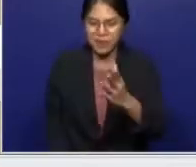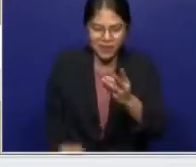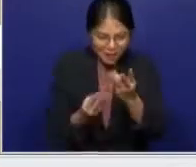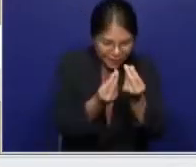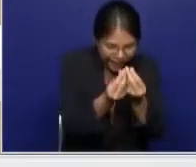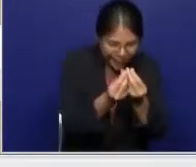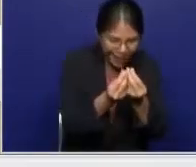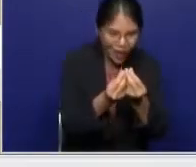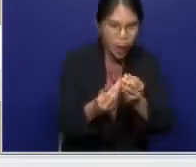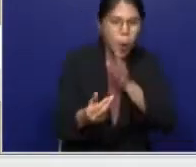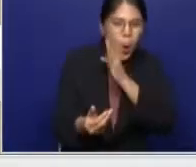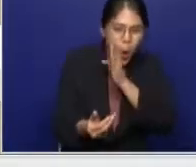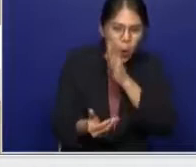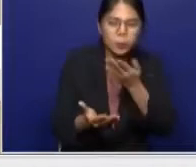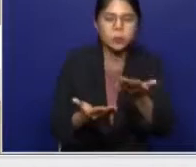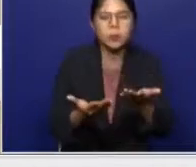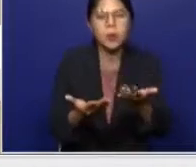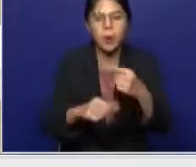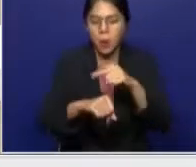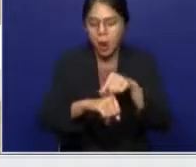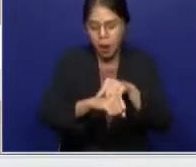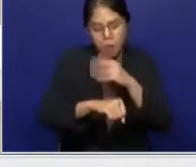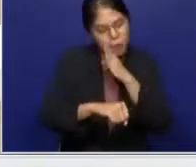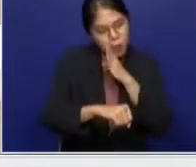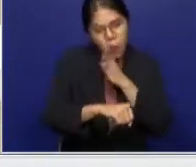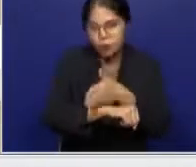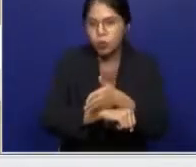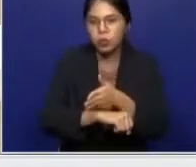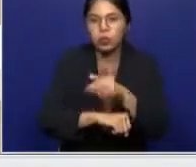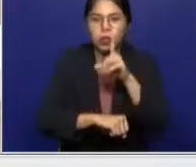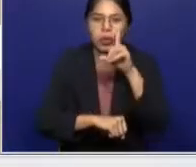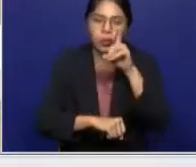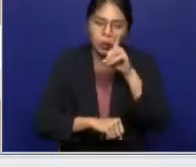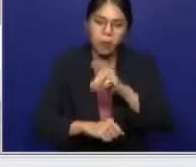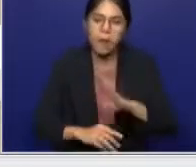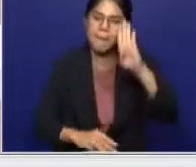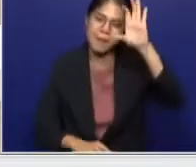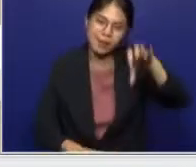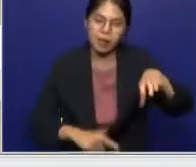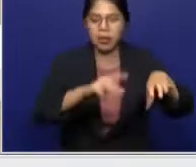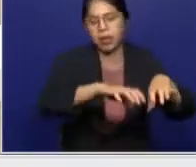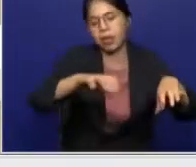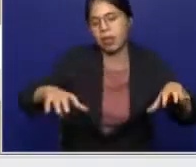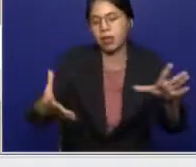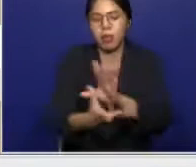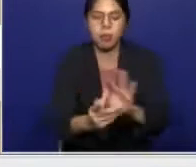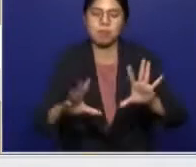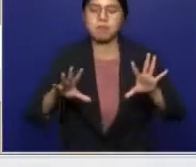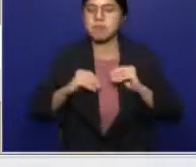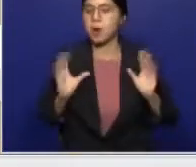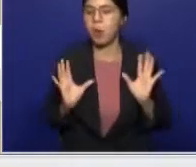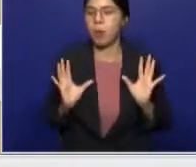ย์ต่อการเงินไม่ซื่อสัตย์ต่อเวลาต่างๆบริษัทไหนองค์กรห้างร้านไหนสังคมไหนก็ไม่ต้องการนะ